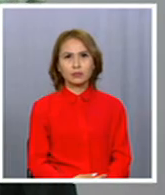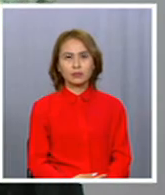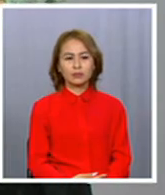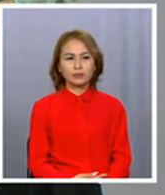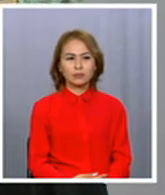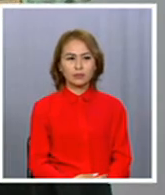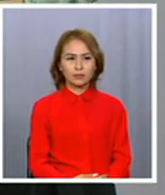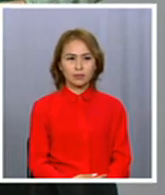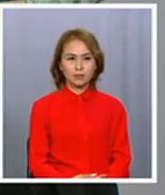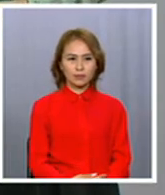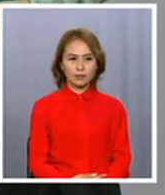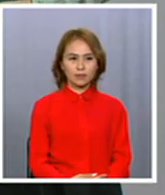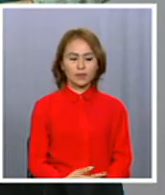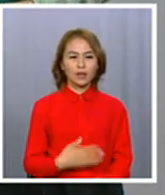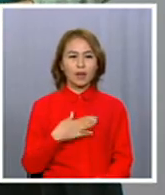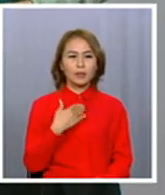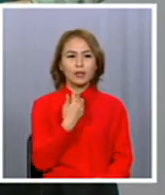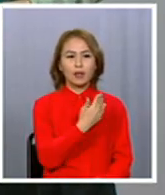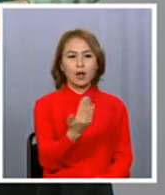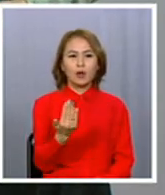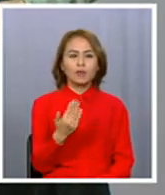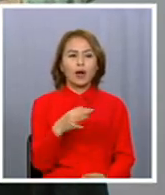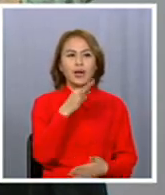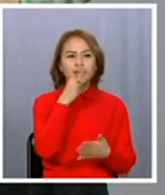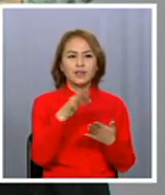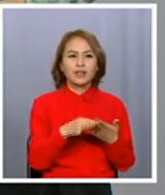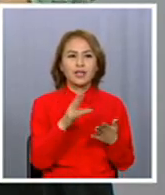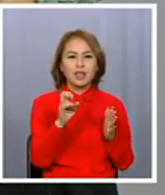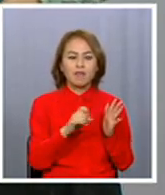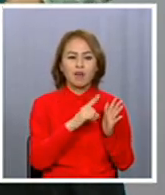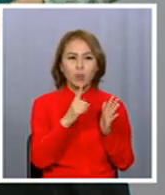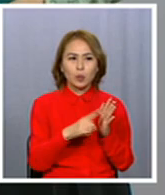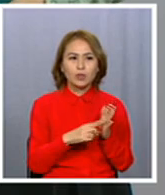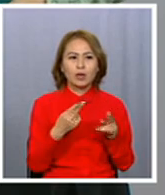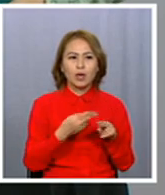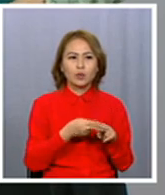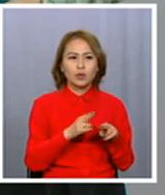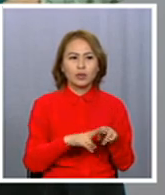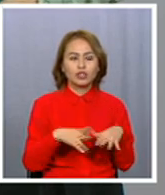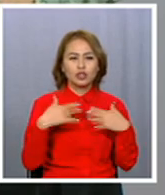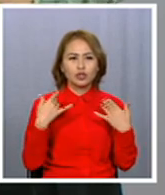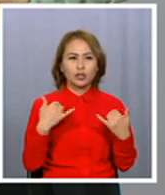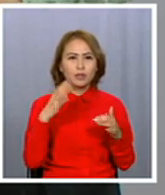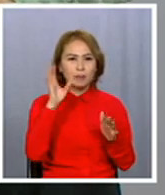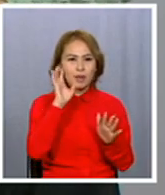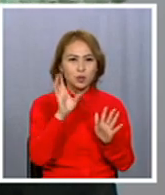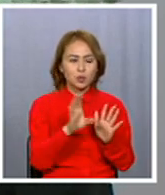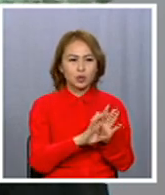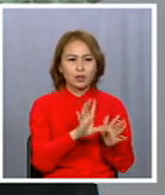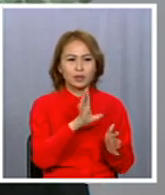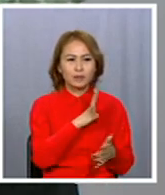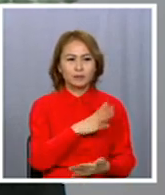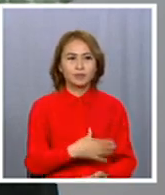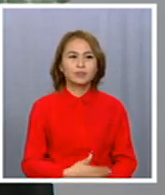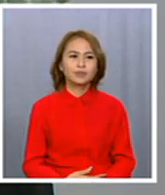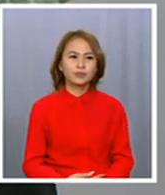А сейчас я предлагаю вам ответить на вопросы по тексту, который вы только что прослушали.